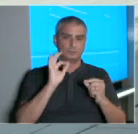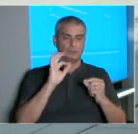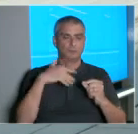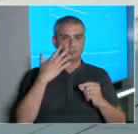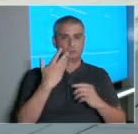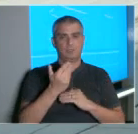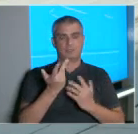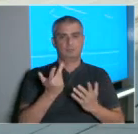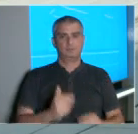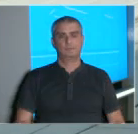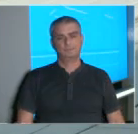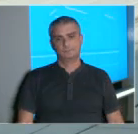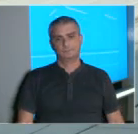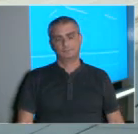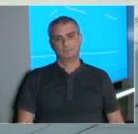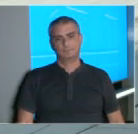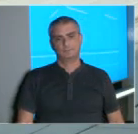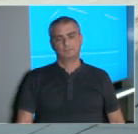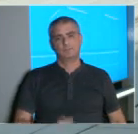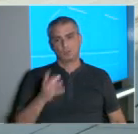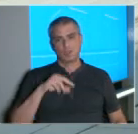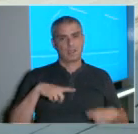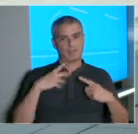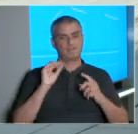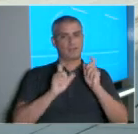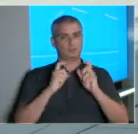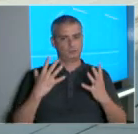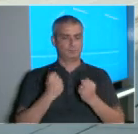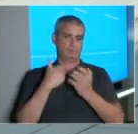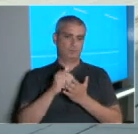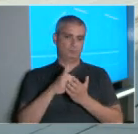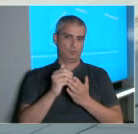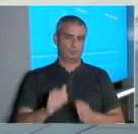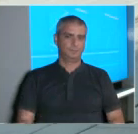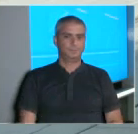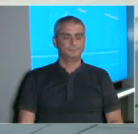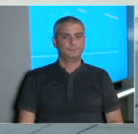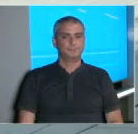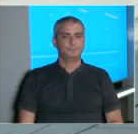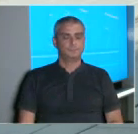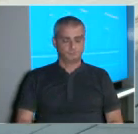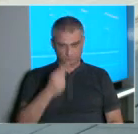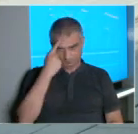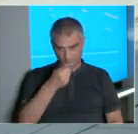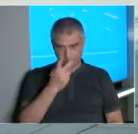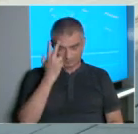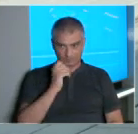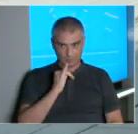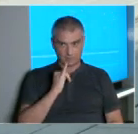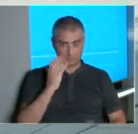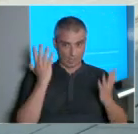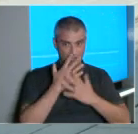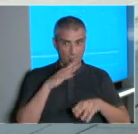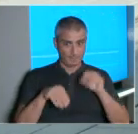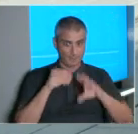שזה יהיה במוקדם, כדי שינצלו עוד חיים והביטחון של התושבים ימשיך להישמר. אתה חושב שצפויה לנו איזושהי